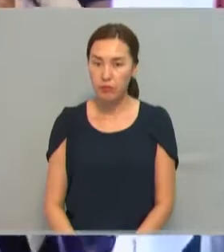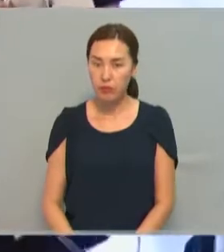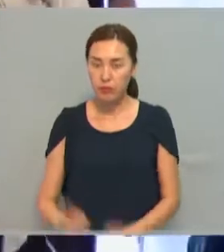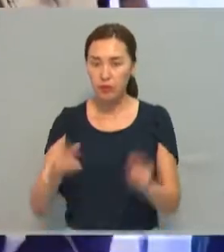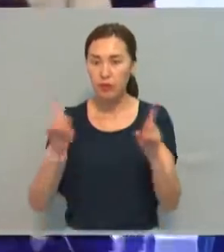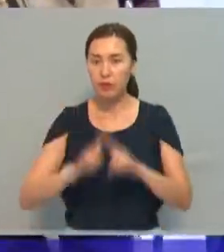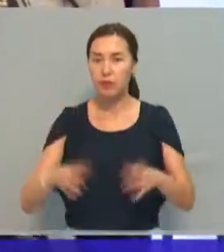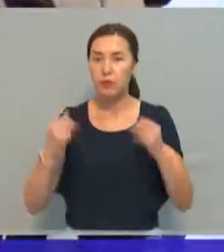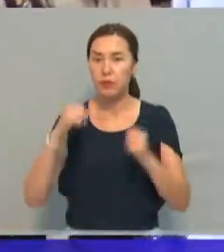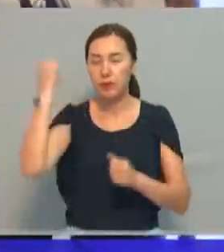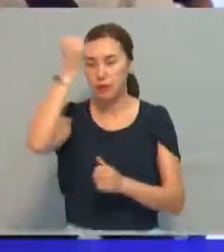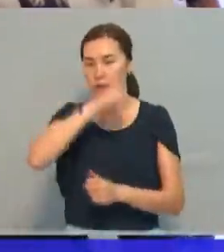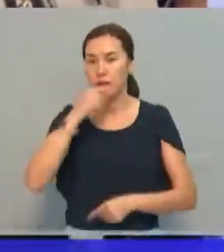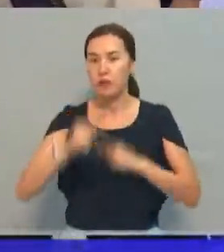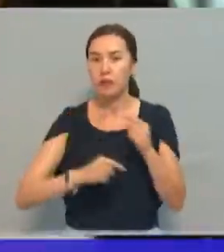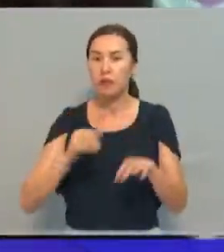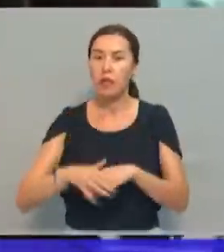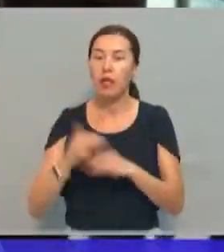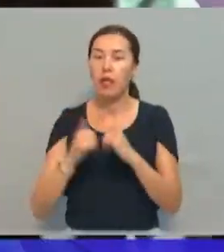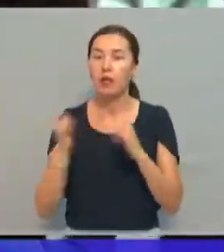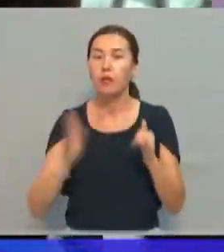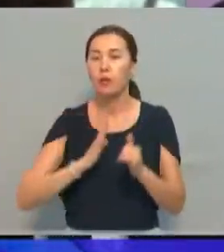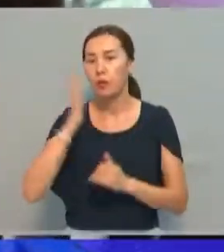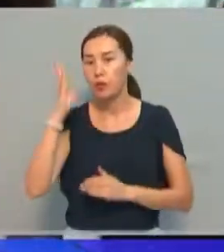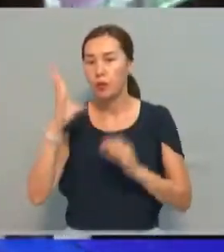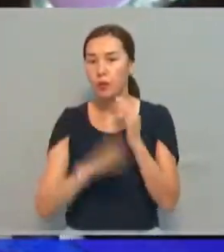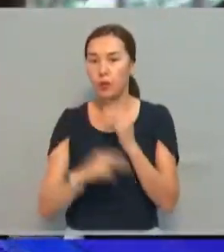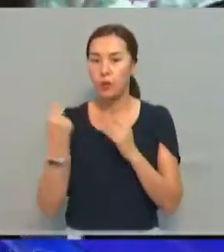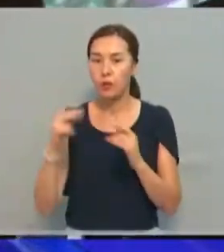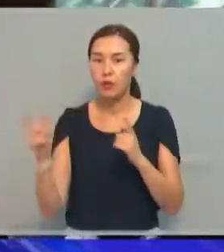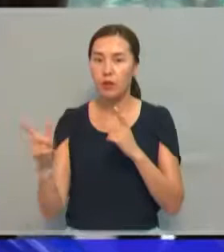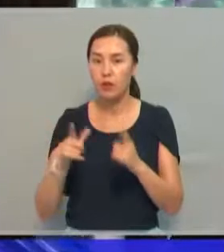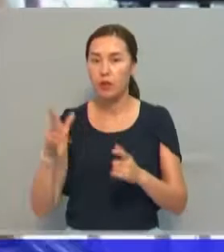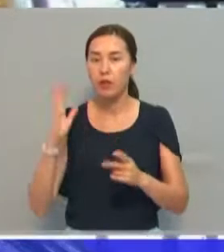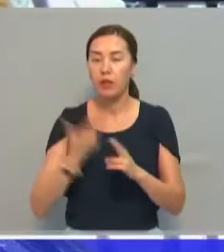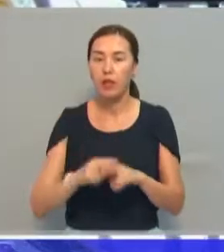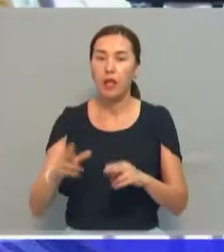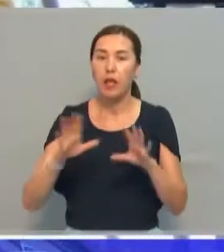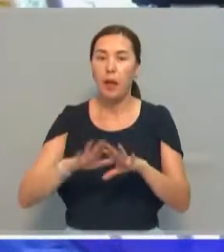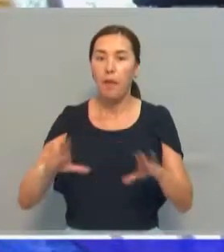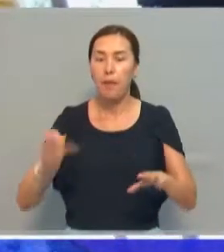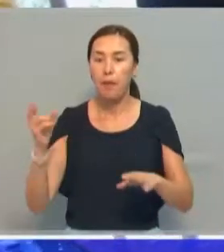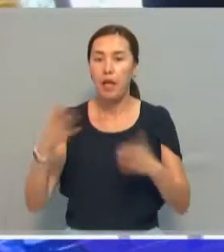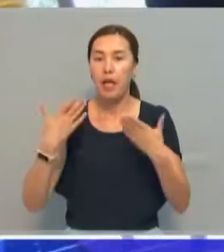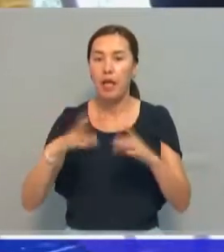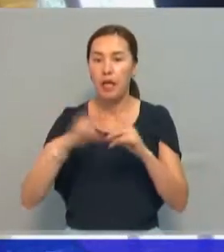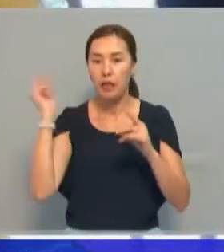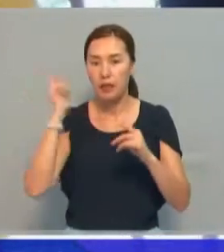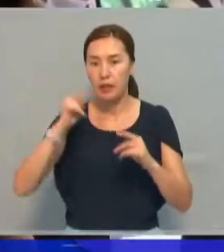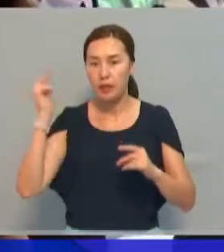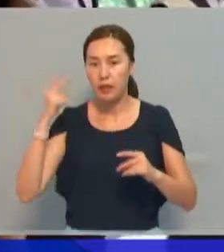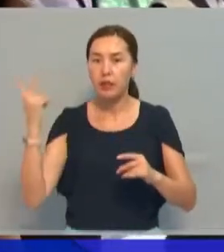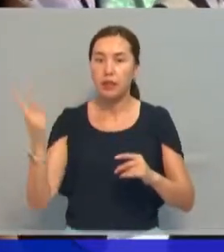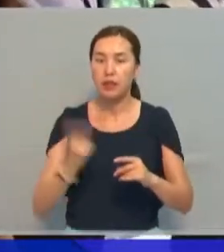Бүгін ерекше күн, жылдағы дәстүрге қайта жан бітіп таңмен таласа соңғы қоңырауға дайындық қарғанда. Шәкірттердің бірі алтын ұя мектеппен